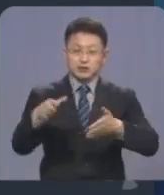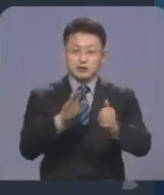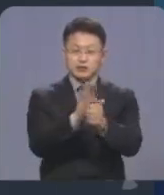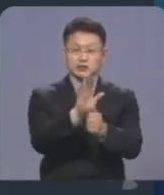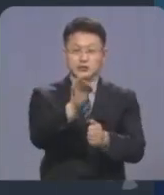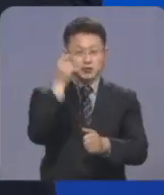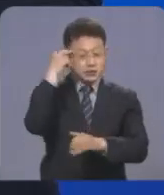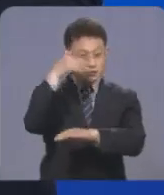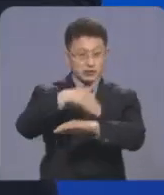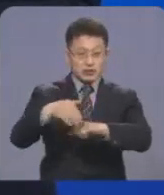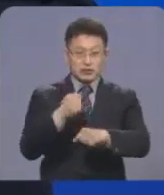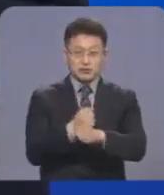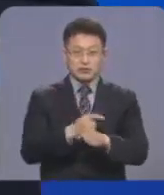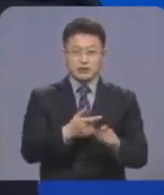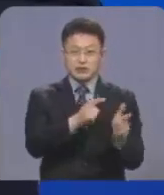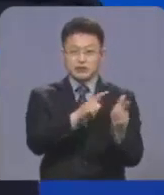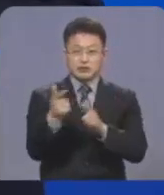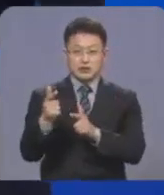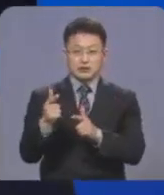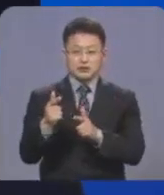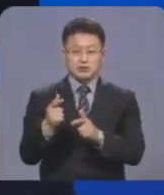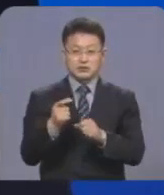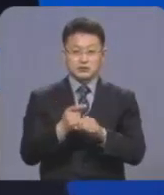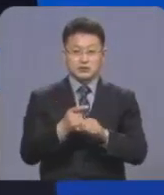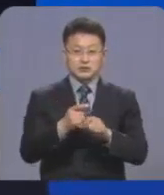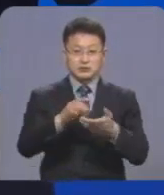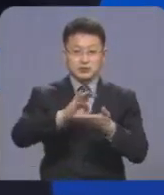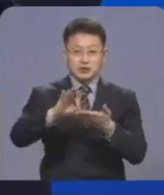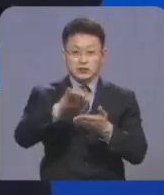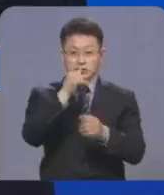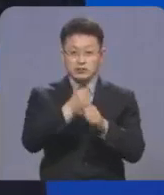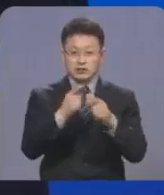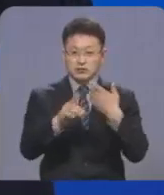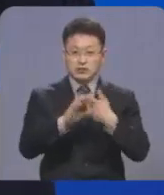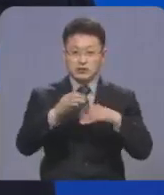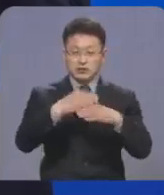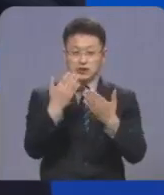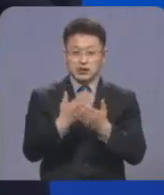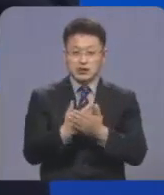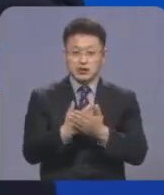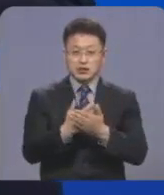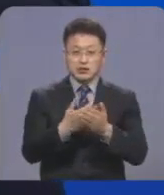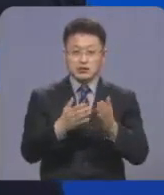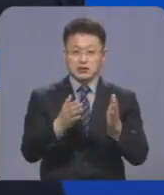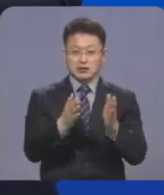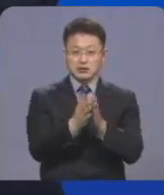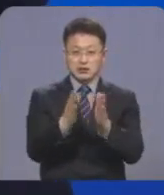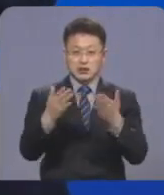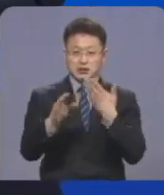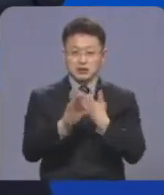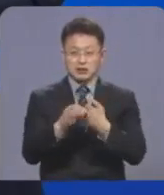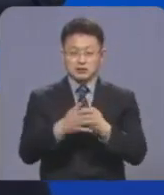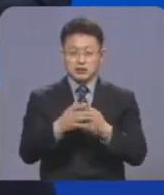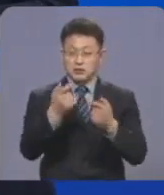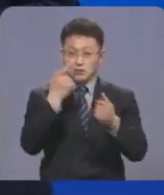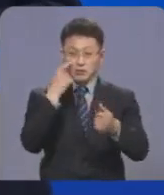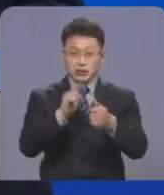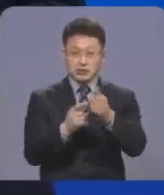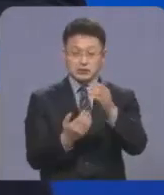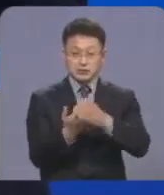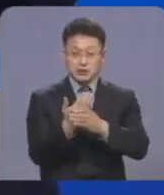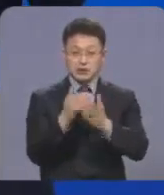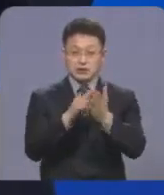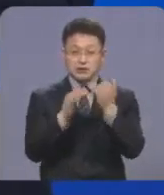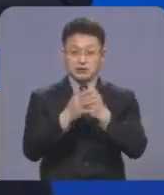있습니다 다성 이용 시설의 전수 도입 되게 되면 학진 자 발생 이후에 역학